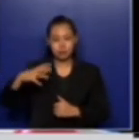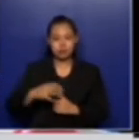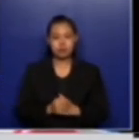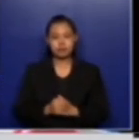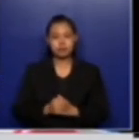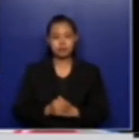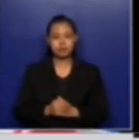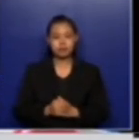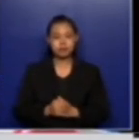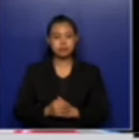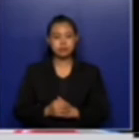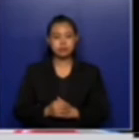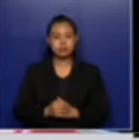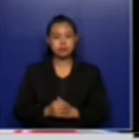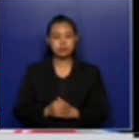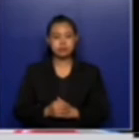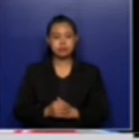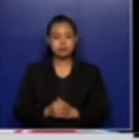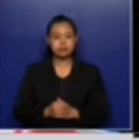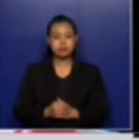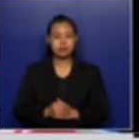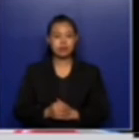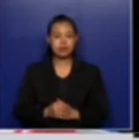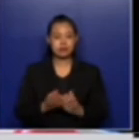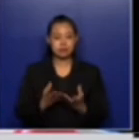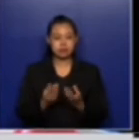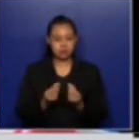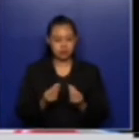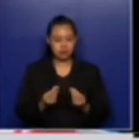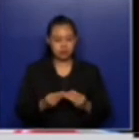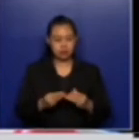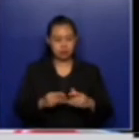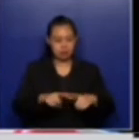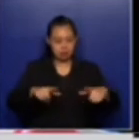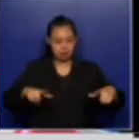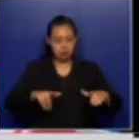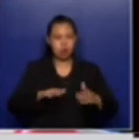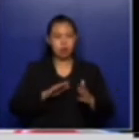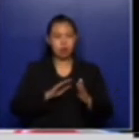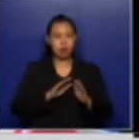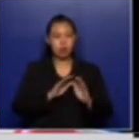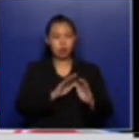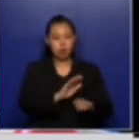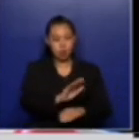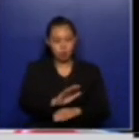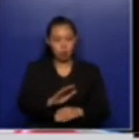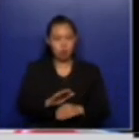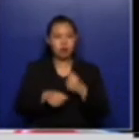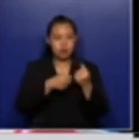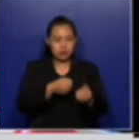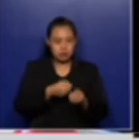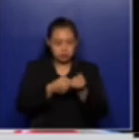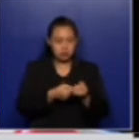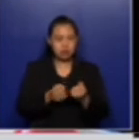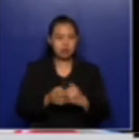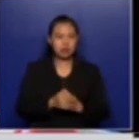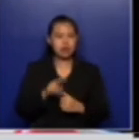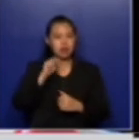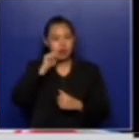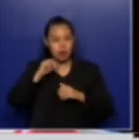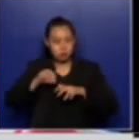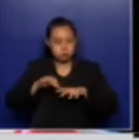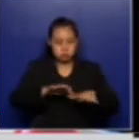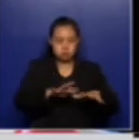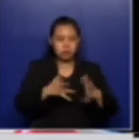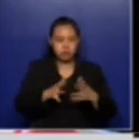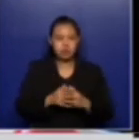จะเข้าไปพื้นที่เกษตรกรที่จะต้องถ้าไม่มีน้ำที่จะจัดการเนี่ยนะก็ไม่ต้องมีไฟฟ้าในเรื่องของการสูบน้